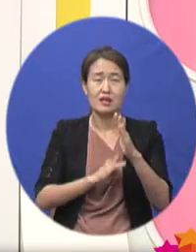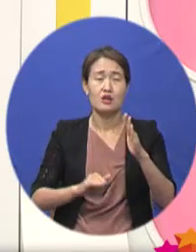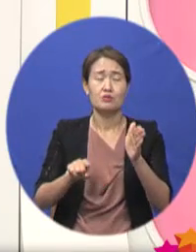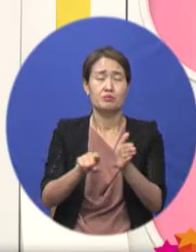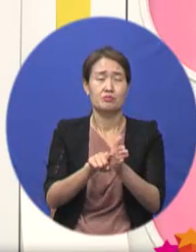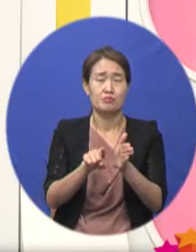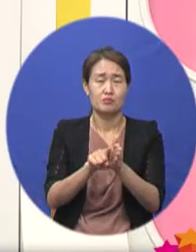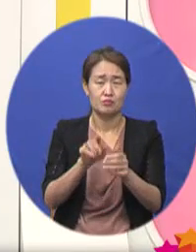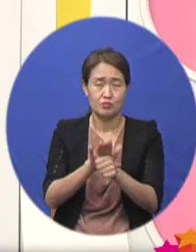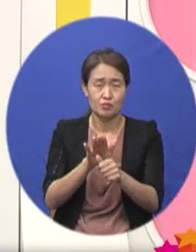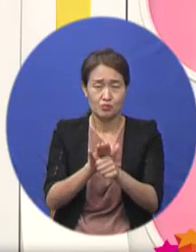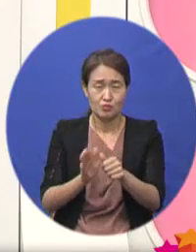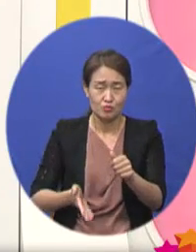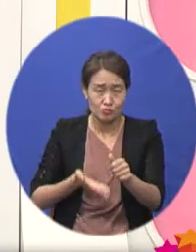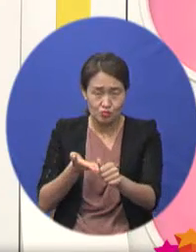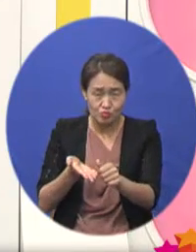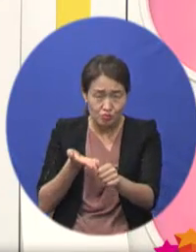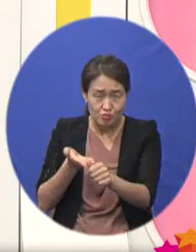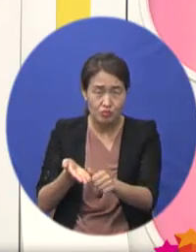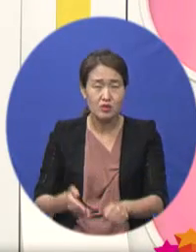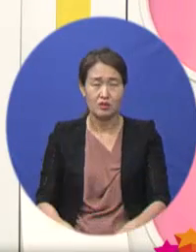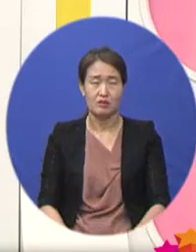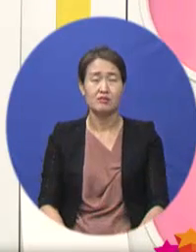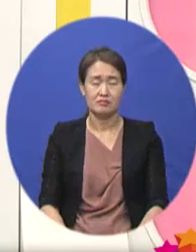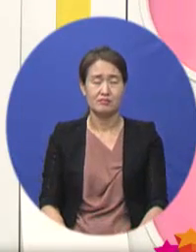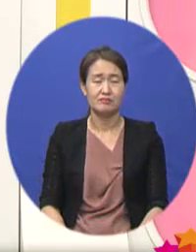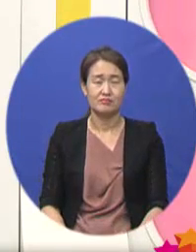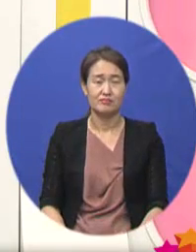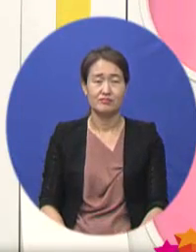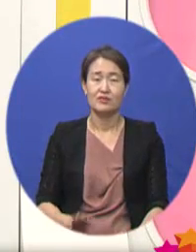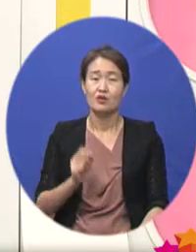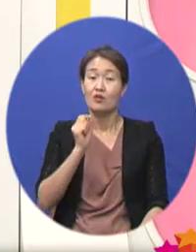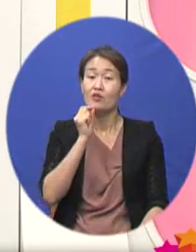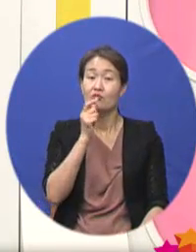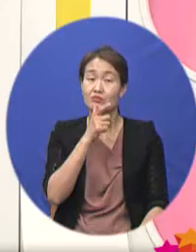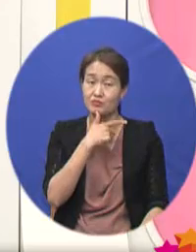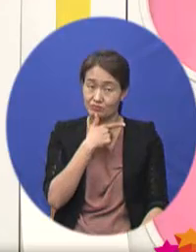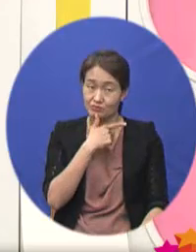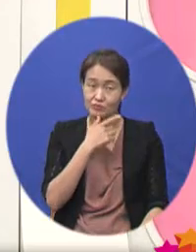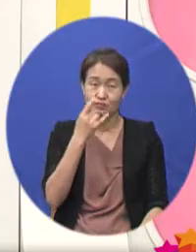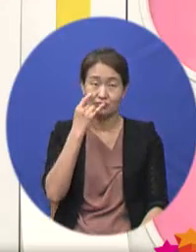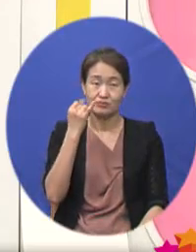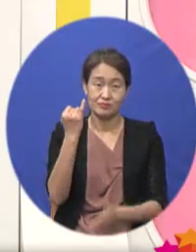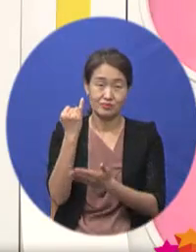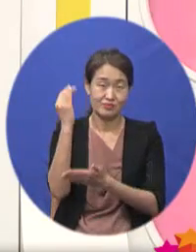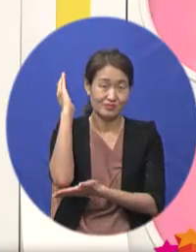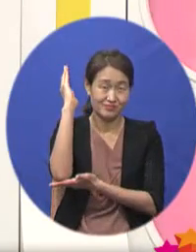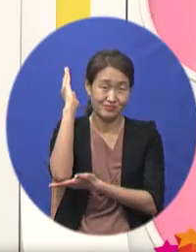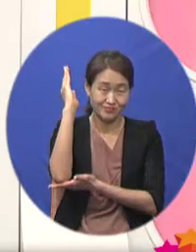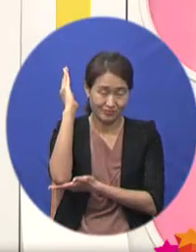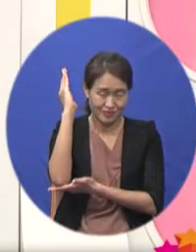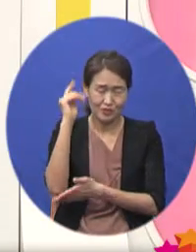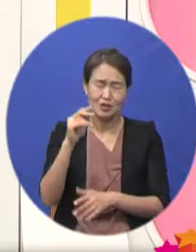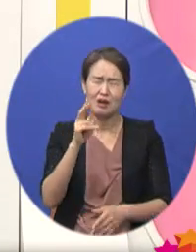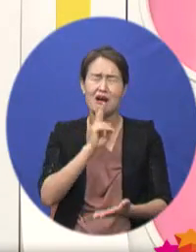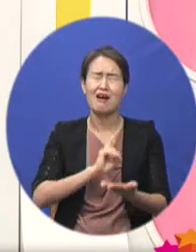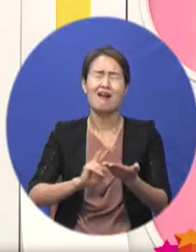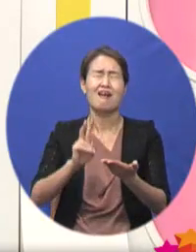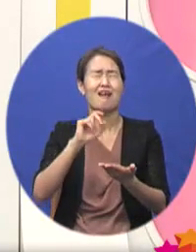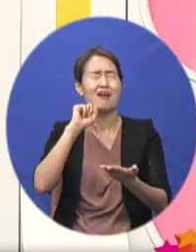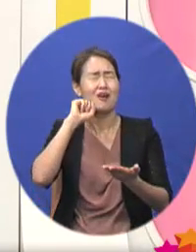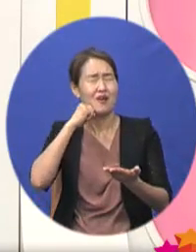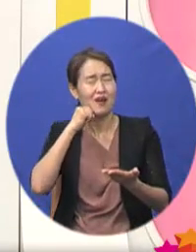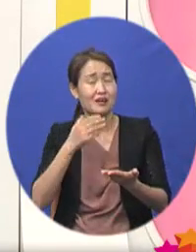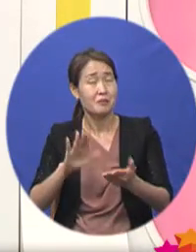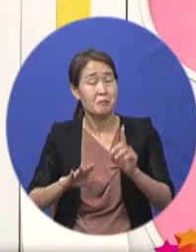하시고 그러셨구만요. 네, 예, 그럼 알겠습니다. 근데 이제 월요일 날은 예. 이제 어머님 말씀하셔도 노래를 예. 하기 힘드셨는데 그래도 예.